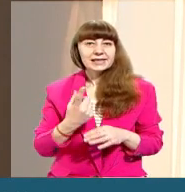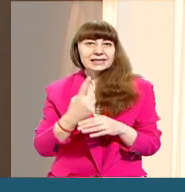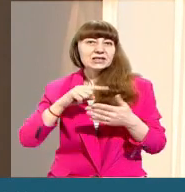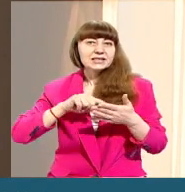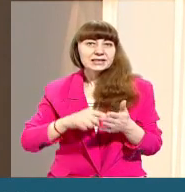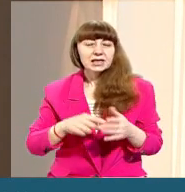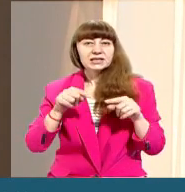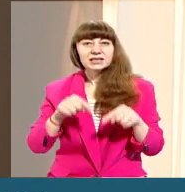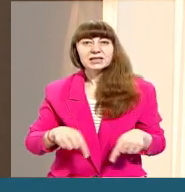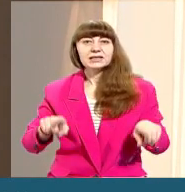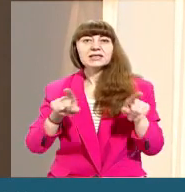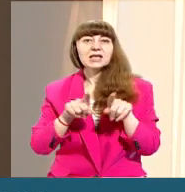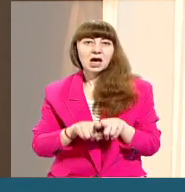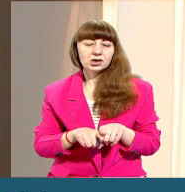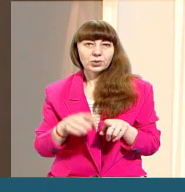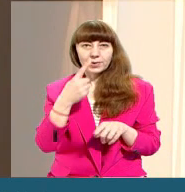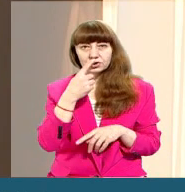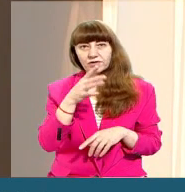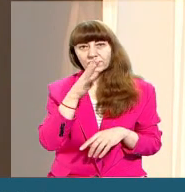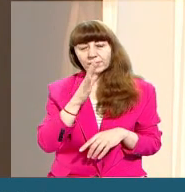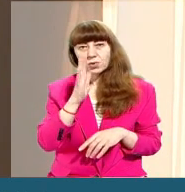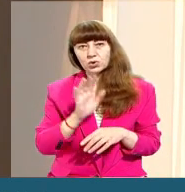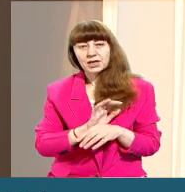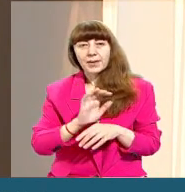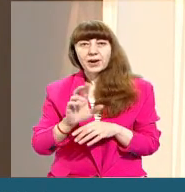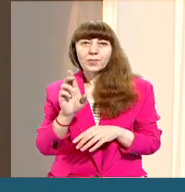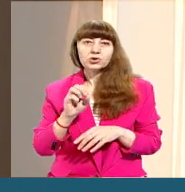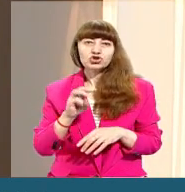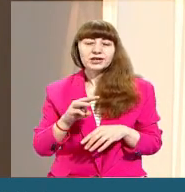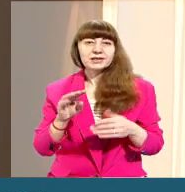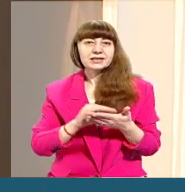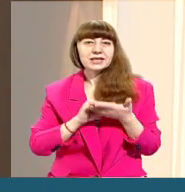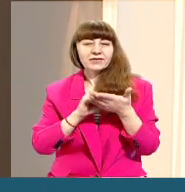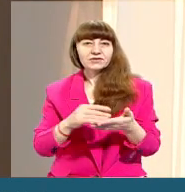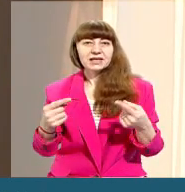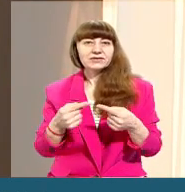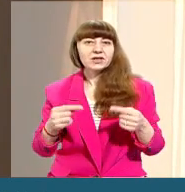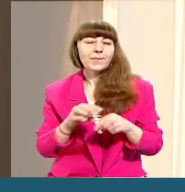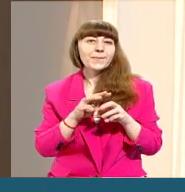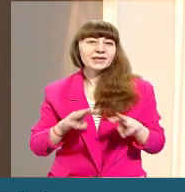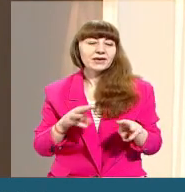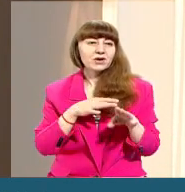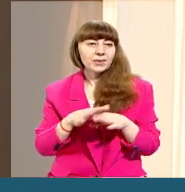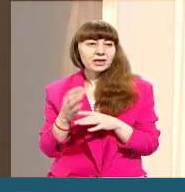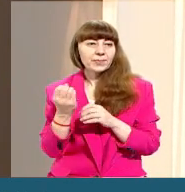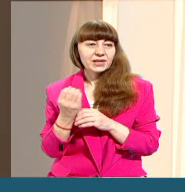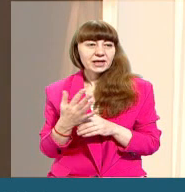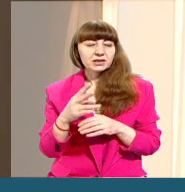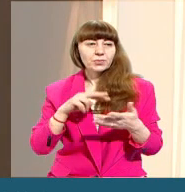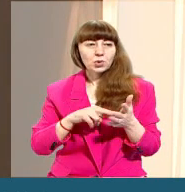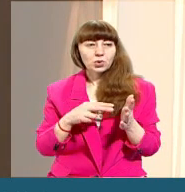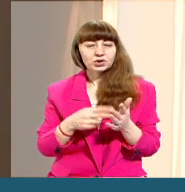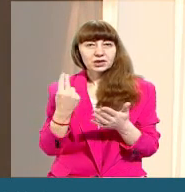цели. Здесь также в ближайшее время будет направлена бюджетная заявка соответствующего министерства на реализацию 15 проектов на